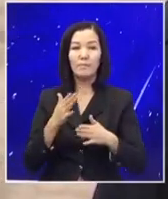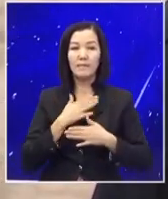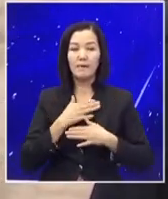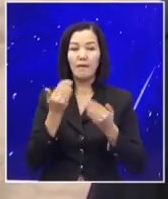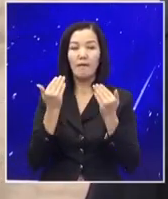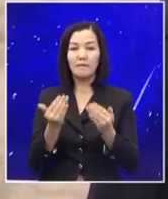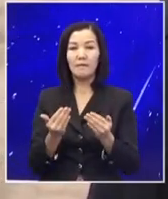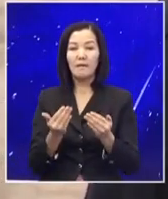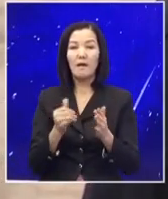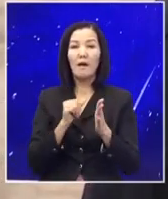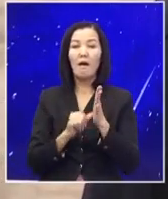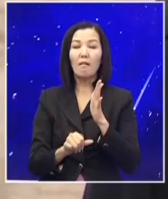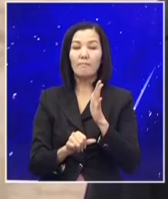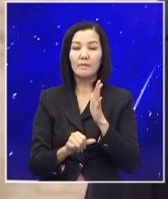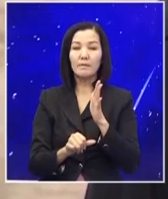ауданда 60